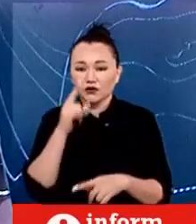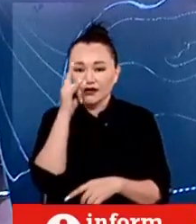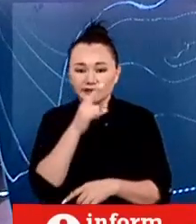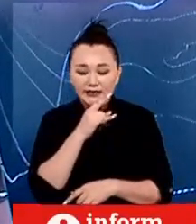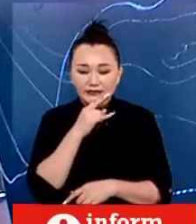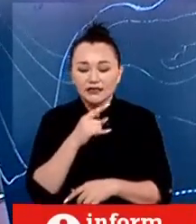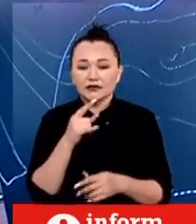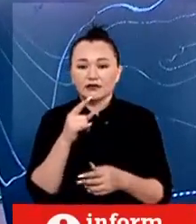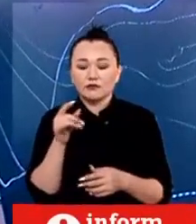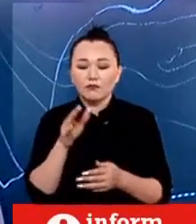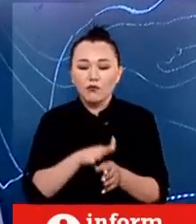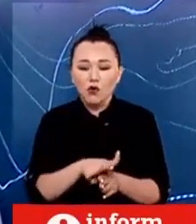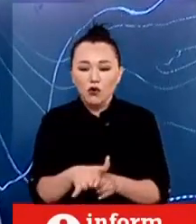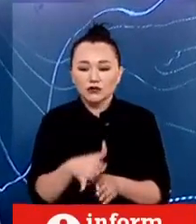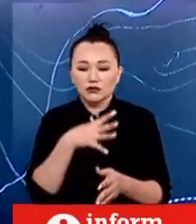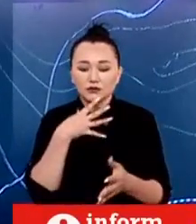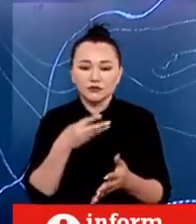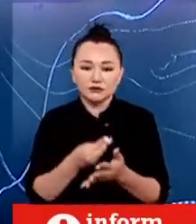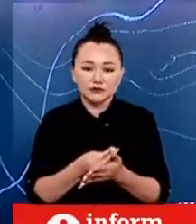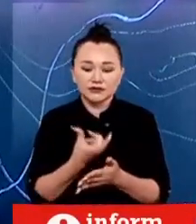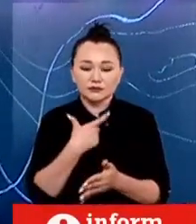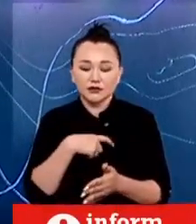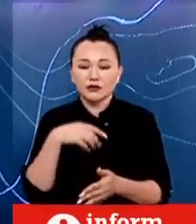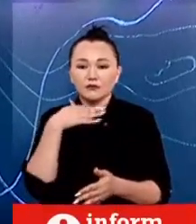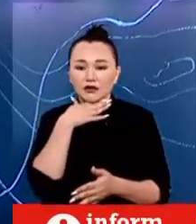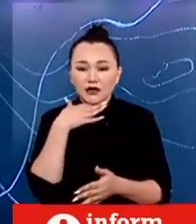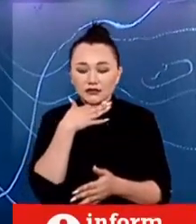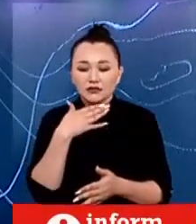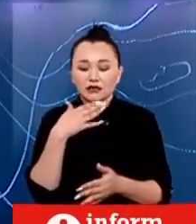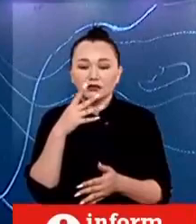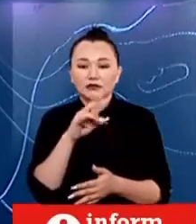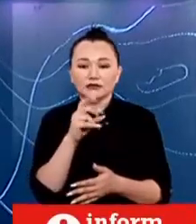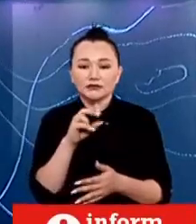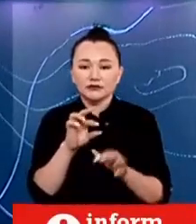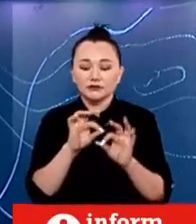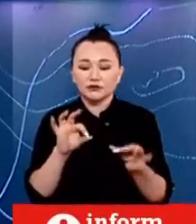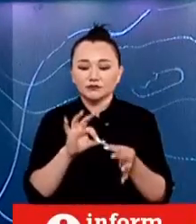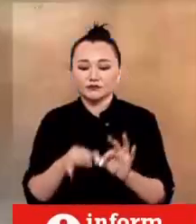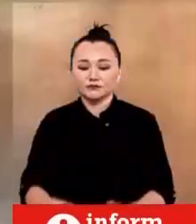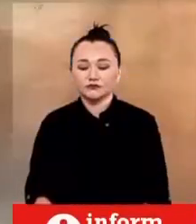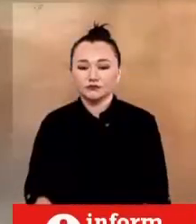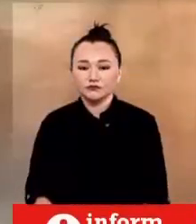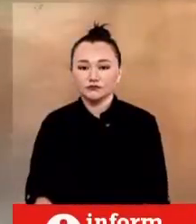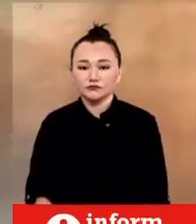Казахстан практически полностью обеспечивает себя мясом. Анастасия Новикова расскажет подробнее.